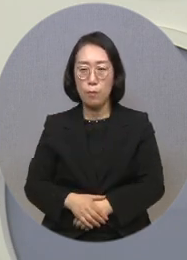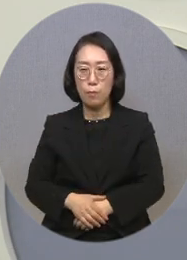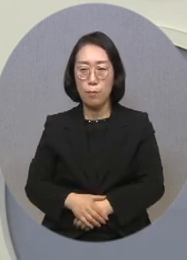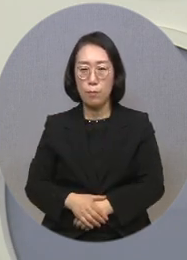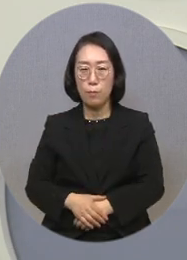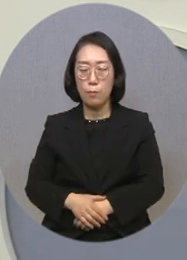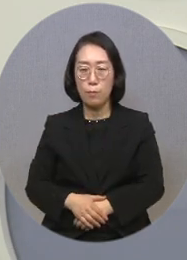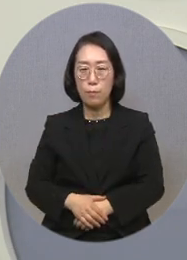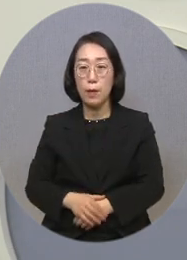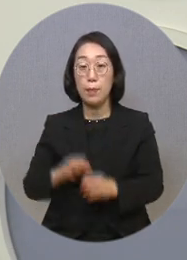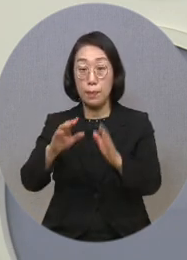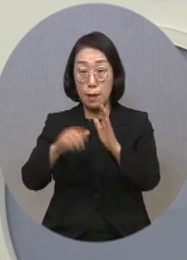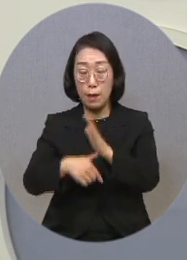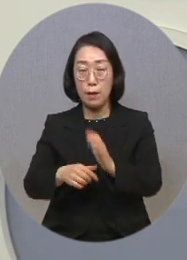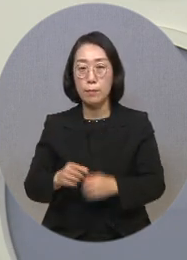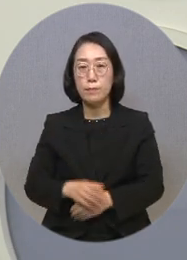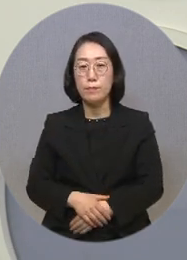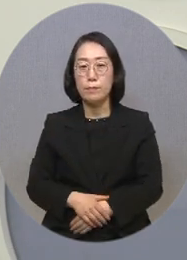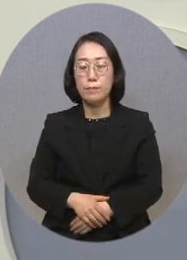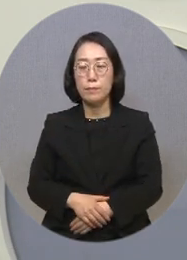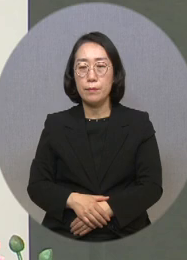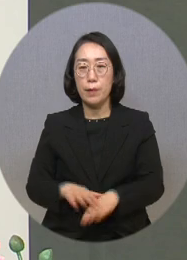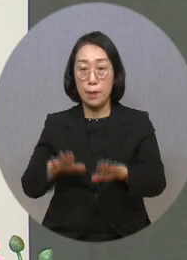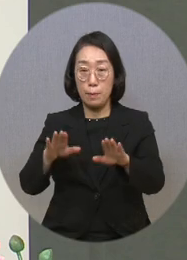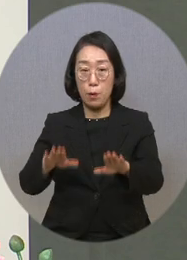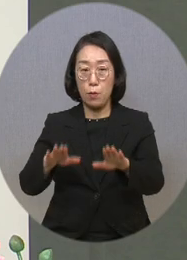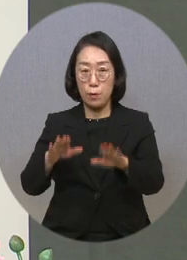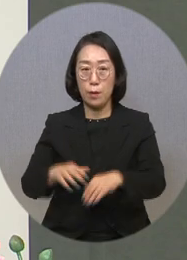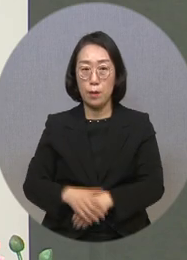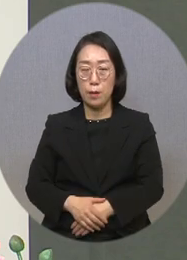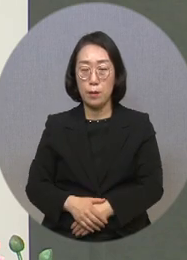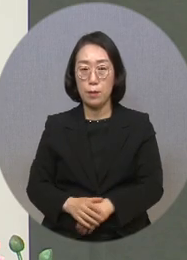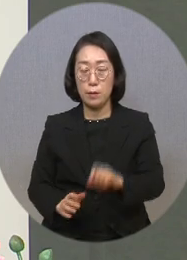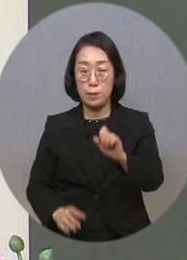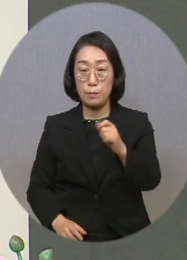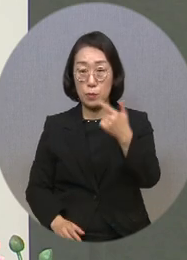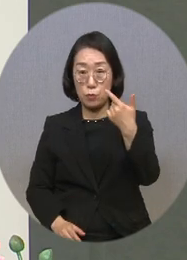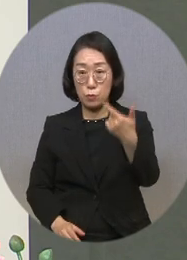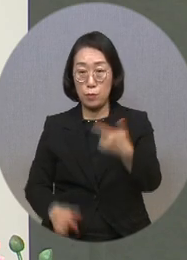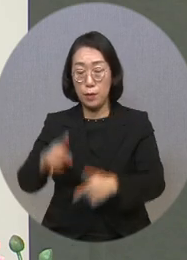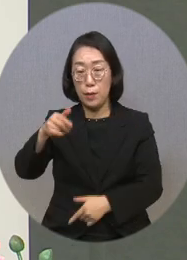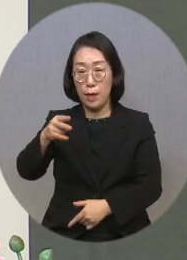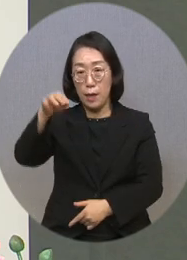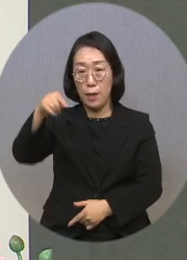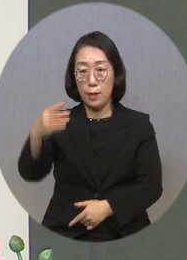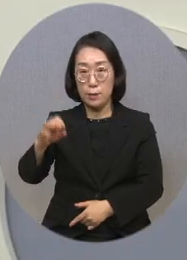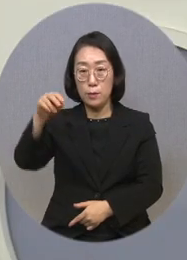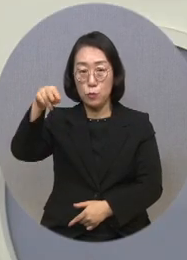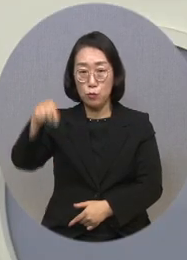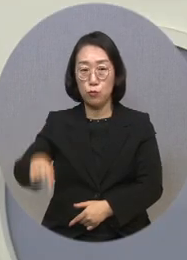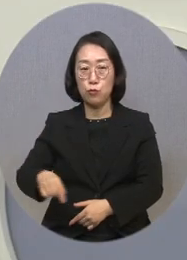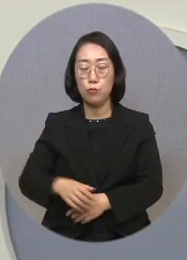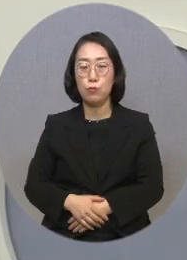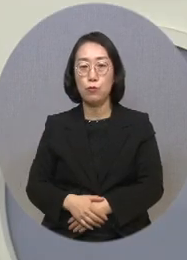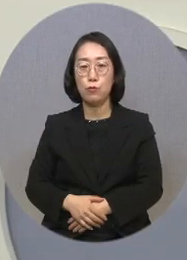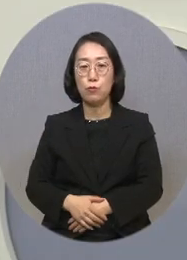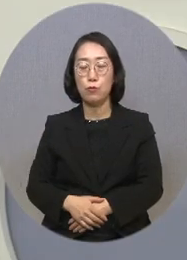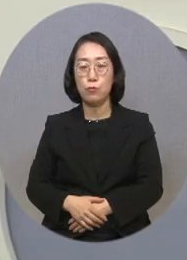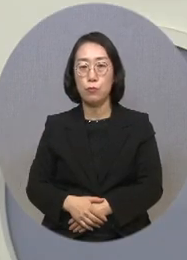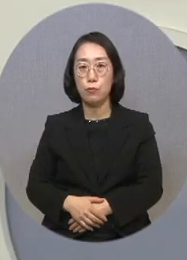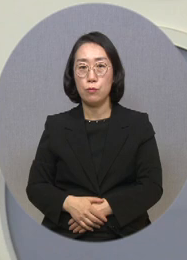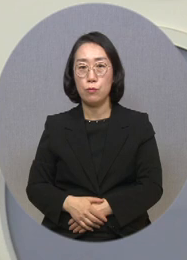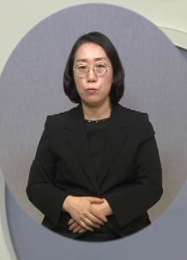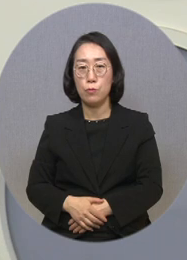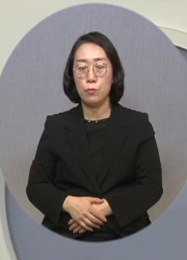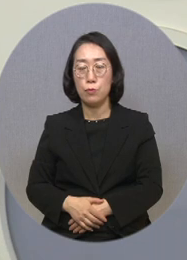되나 할 때 네. 이번에는 그때가 16대니까 계승수예요. 그래서 정권이